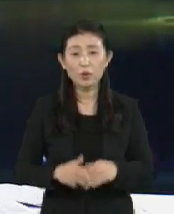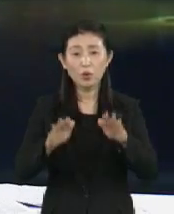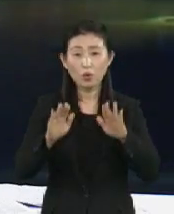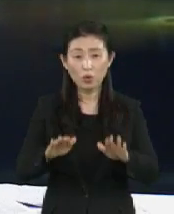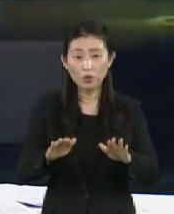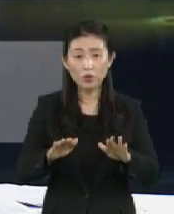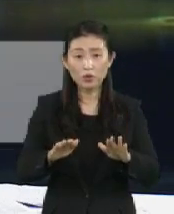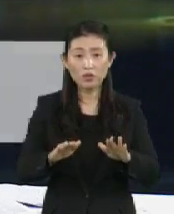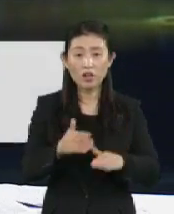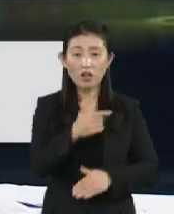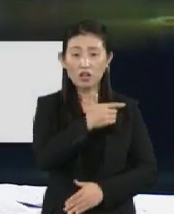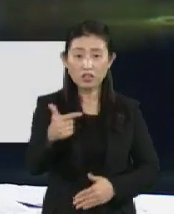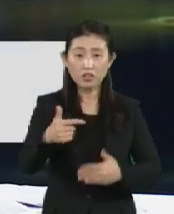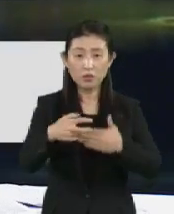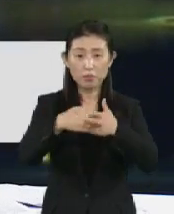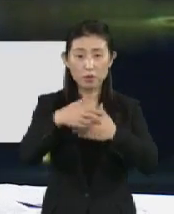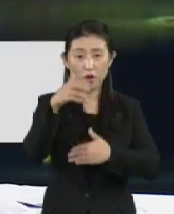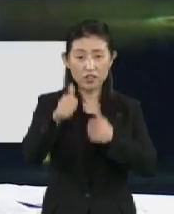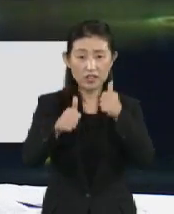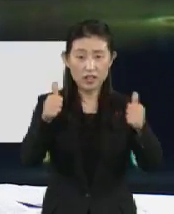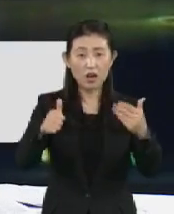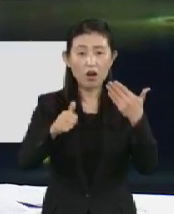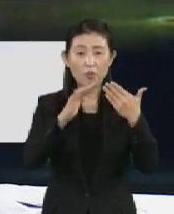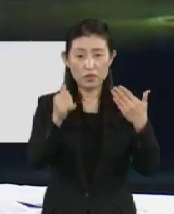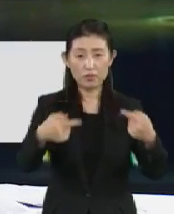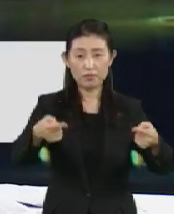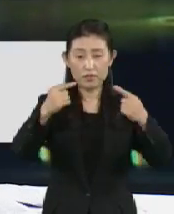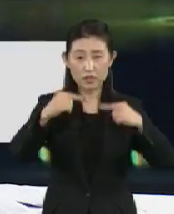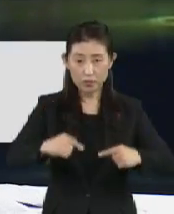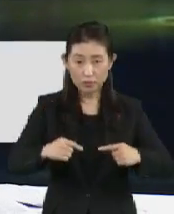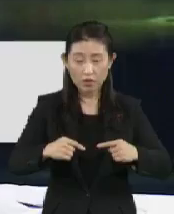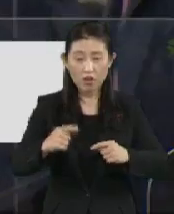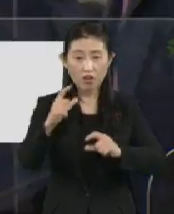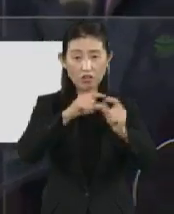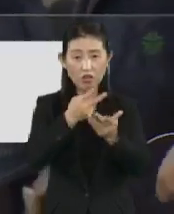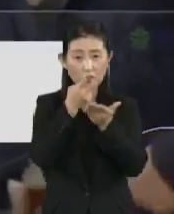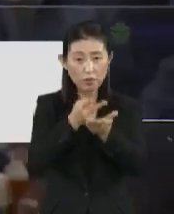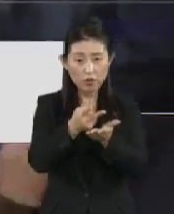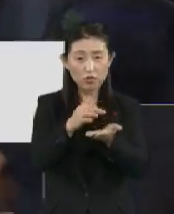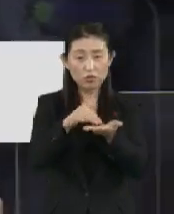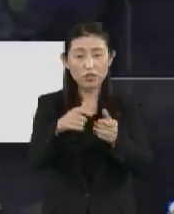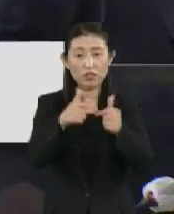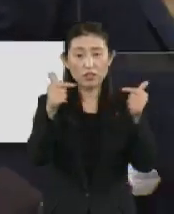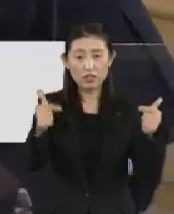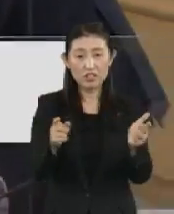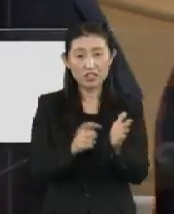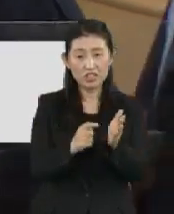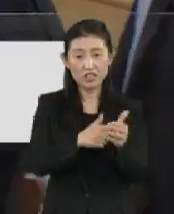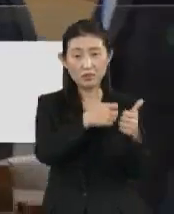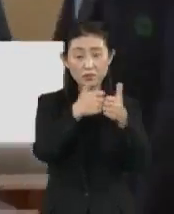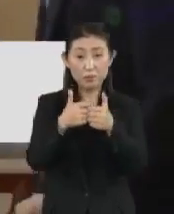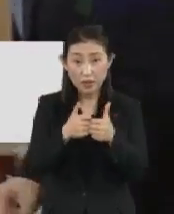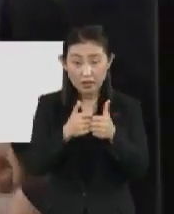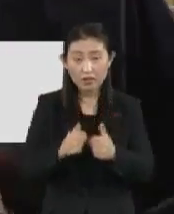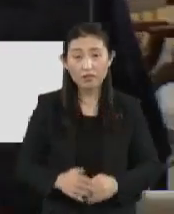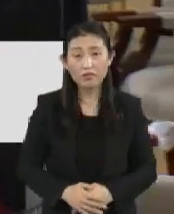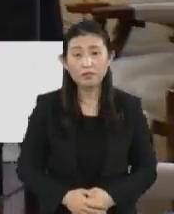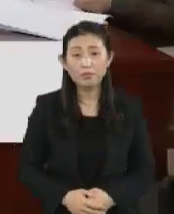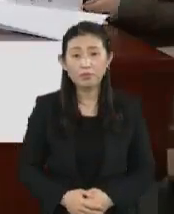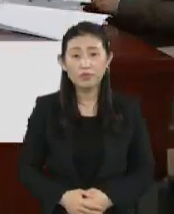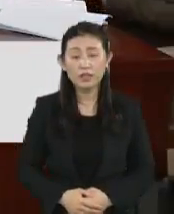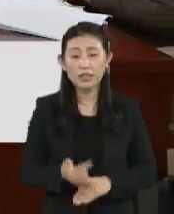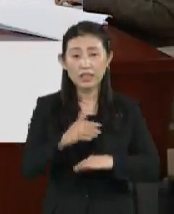대전시가 오늘 지역 아홉 개 종합병원 자기 참석한 가운데 추가 병상 확보를 위한 긴급 대책 회의를 열었습니다